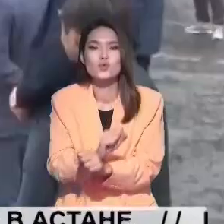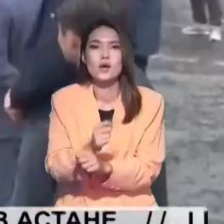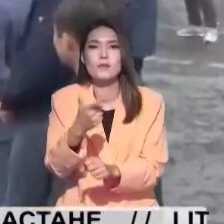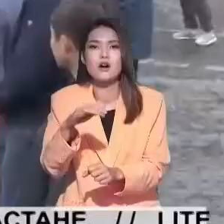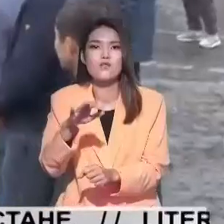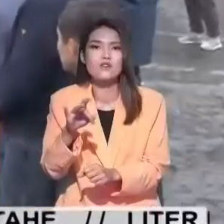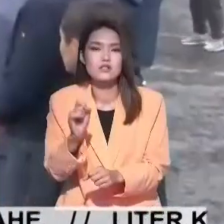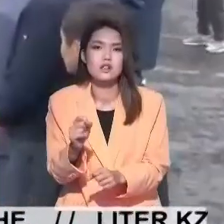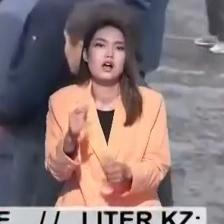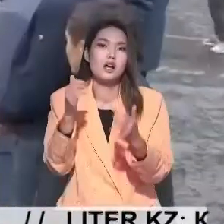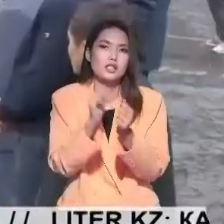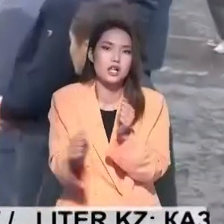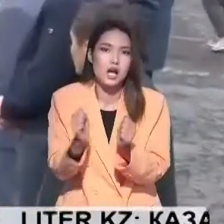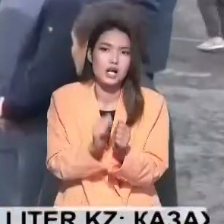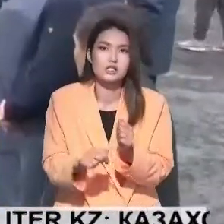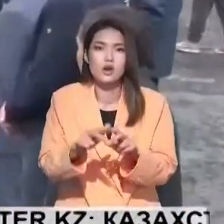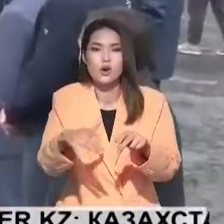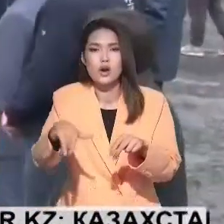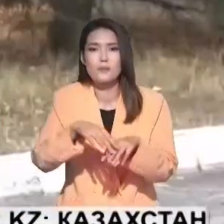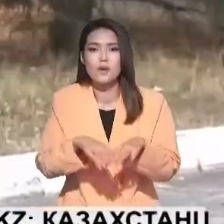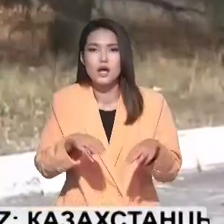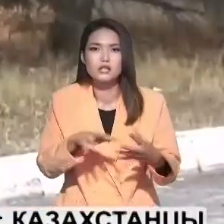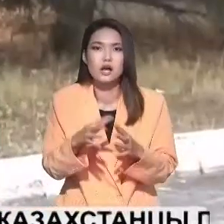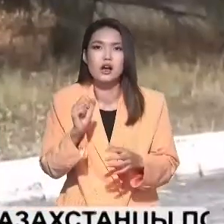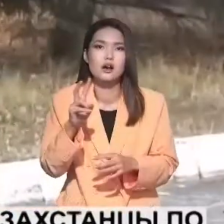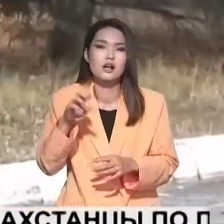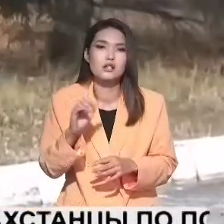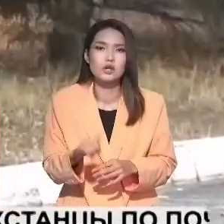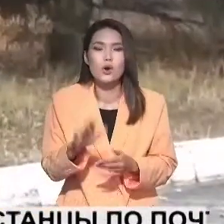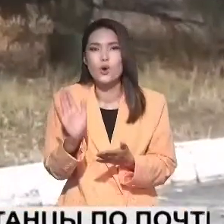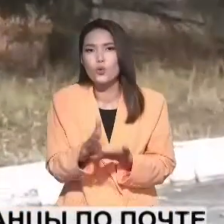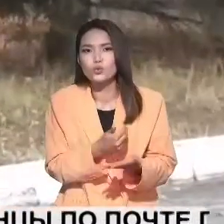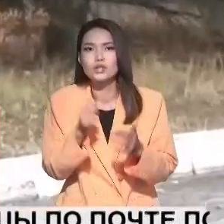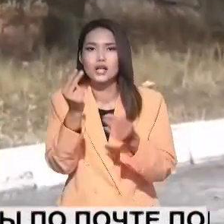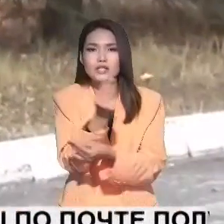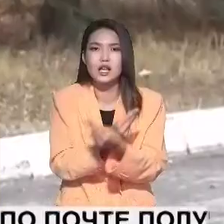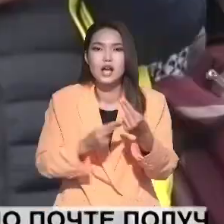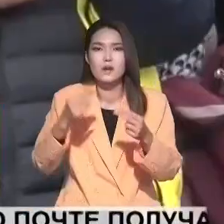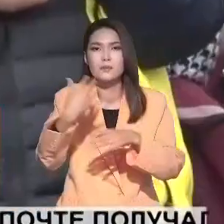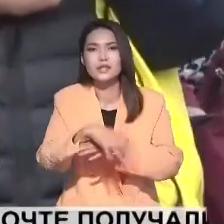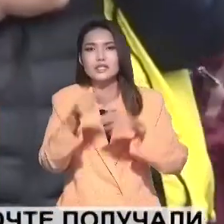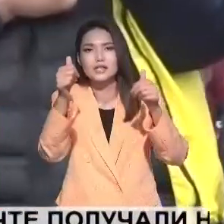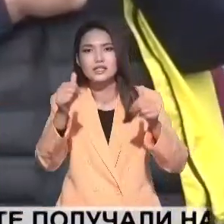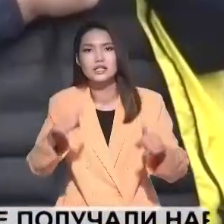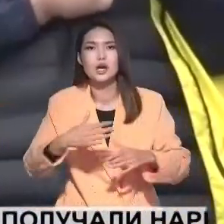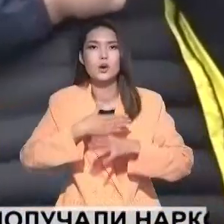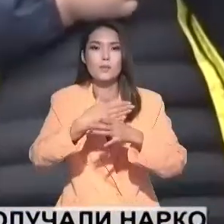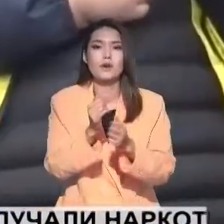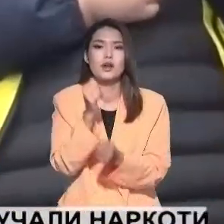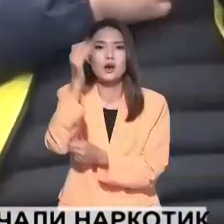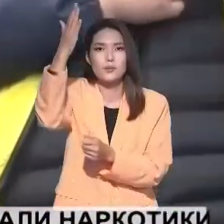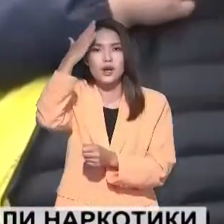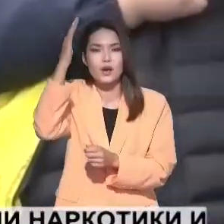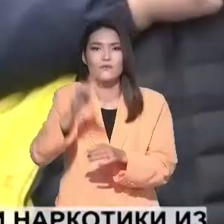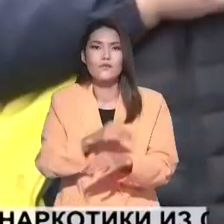В частности, стражи порядка охватили город Темиртау и поселок Ахтас. Уничтожить надписи на стенах зданий помогали им работники акимата,